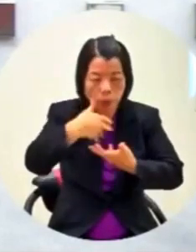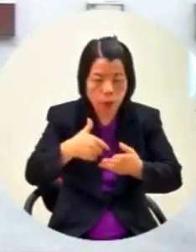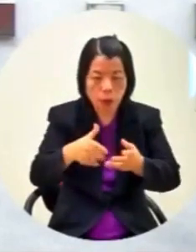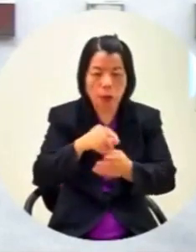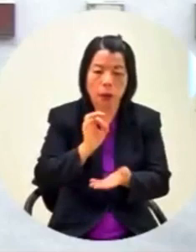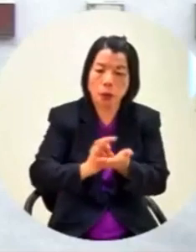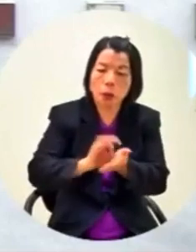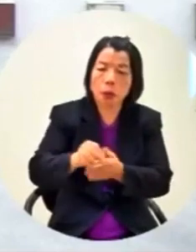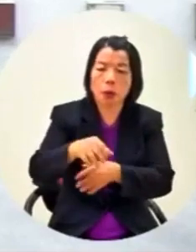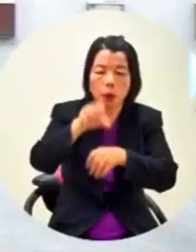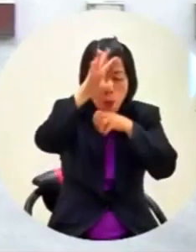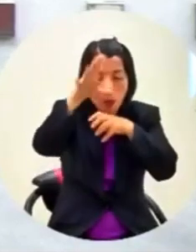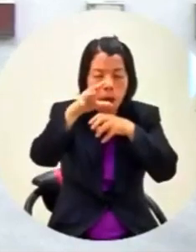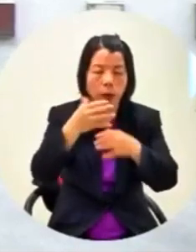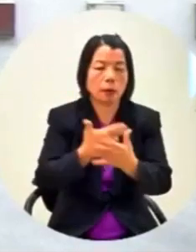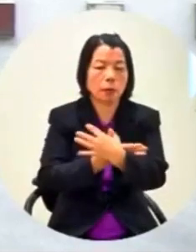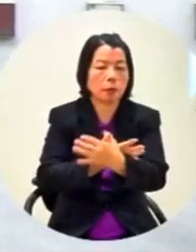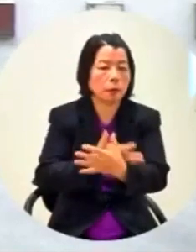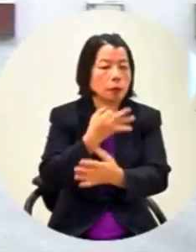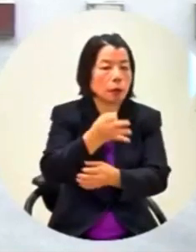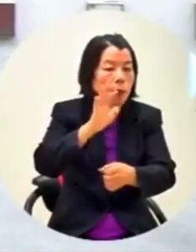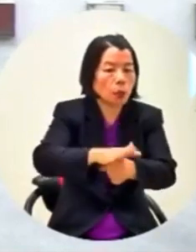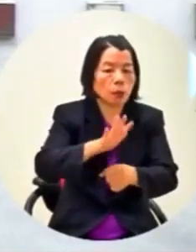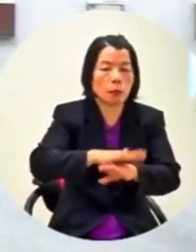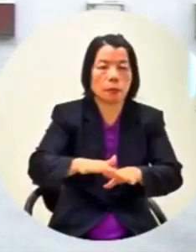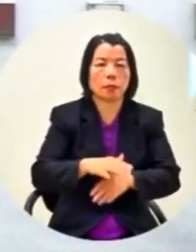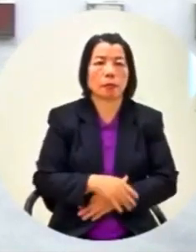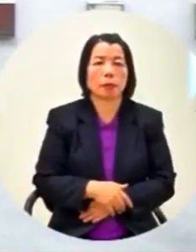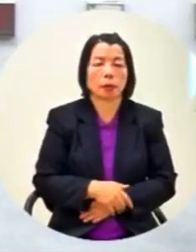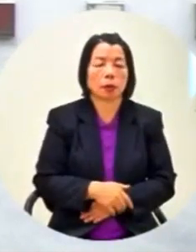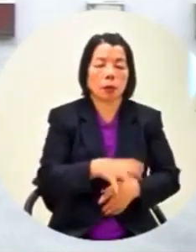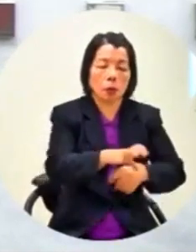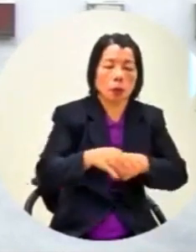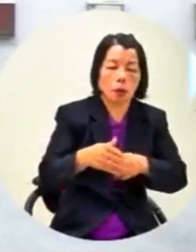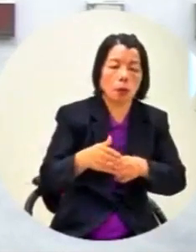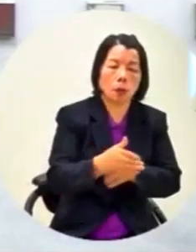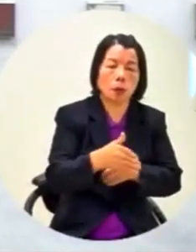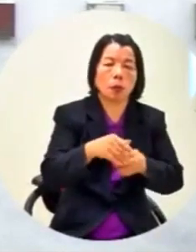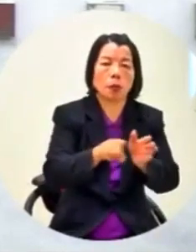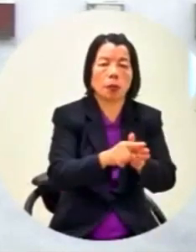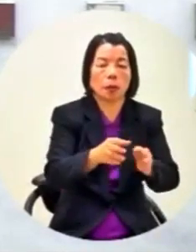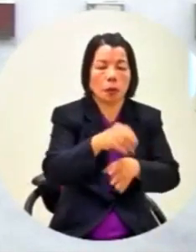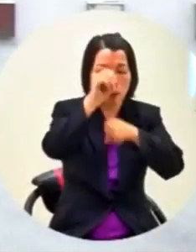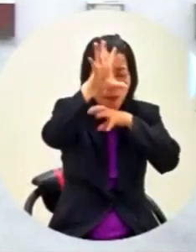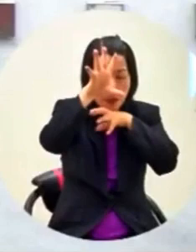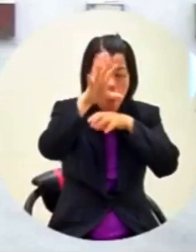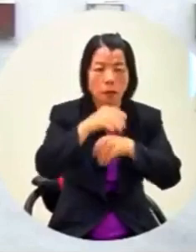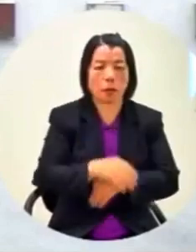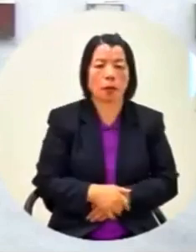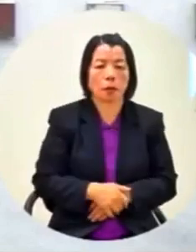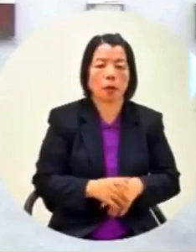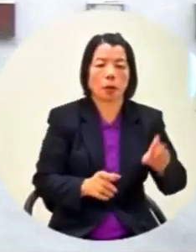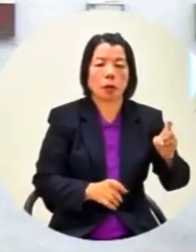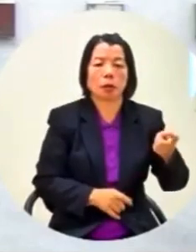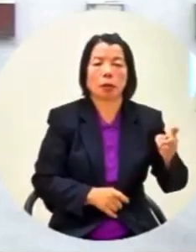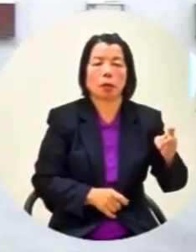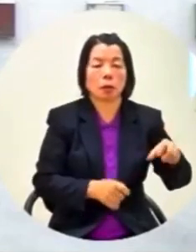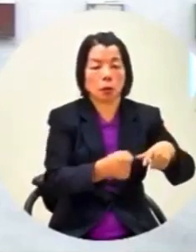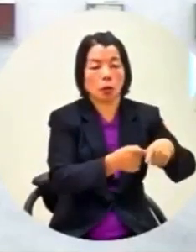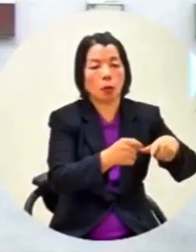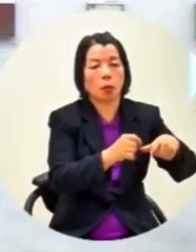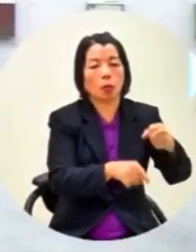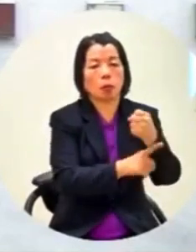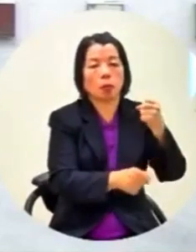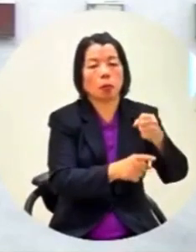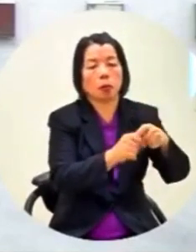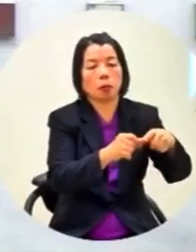补贴。农会以及合作社直销我们凤梨每箱10公斤，我们就50块钱